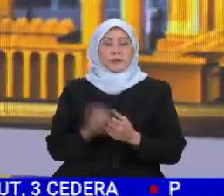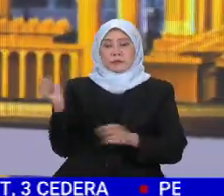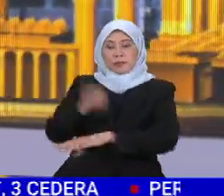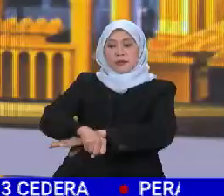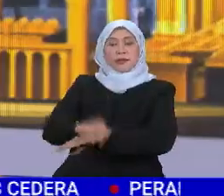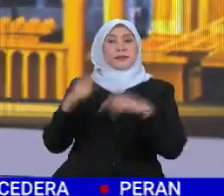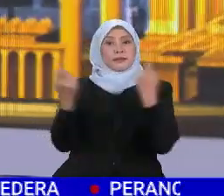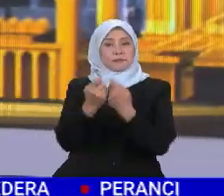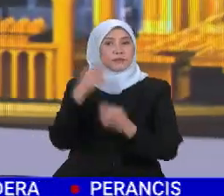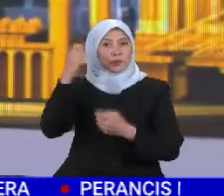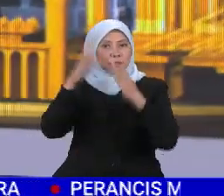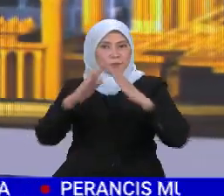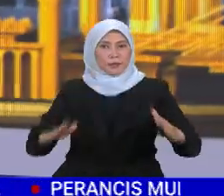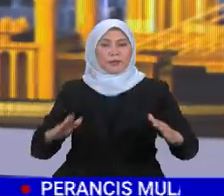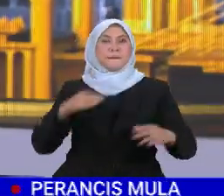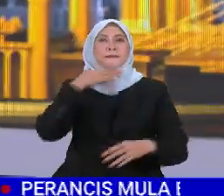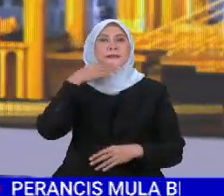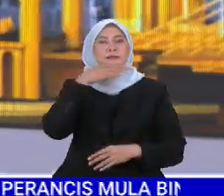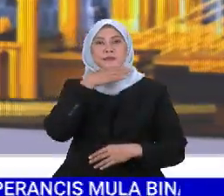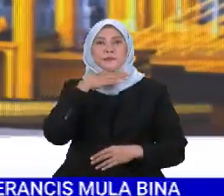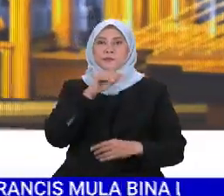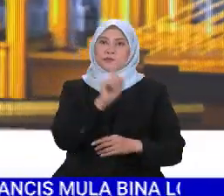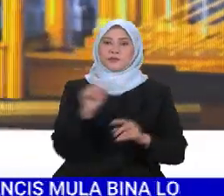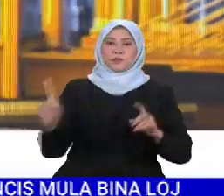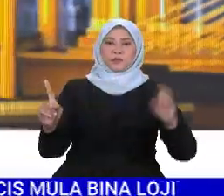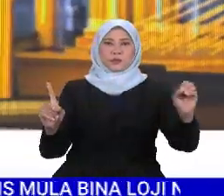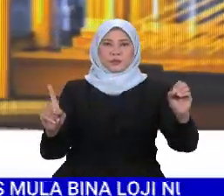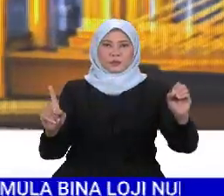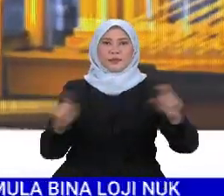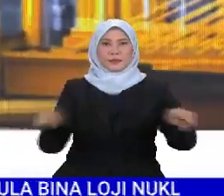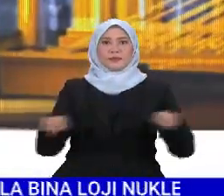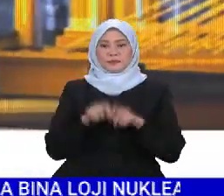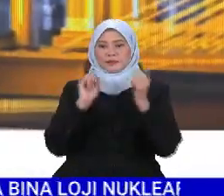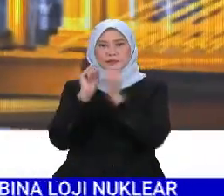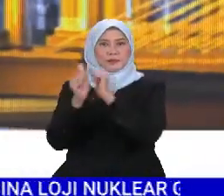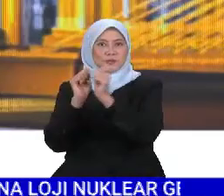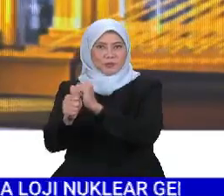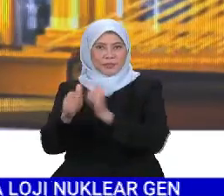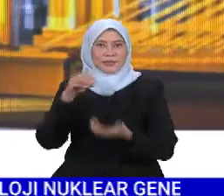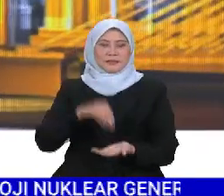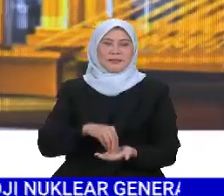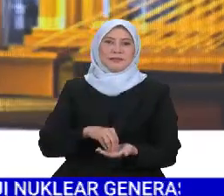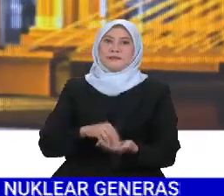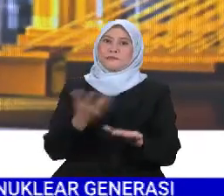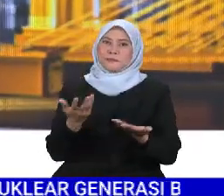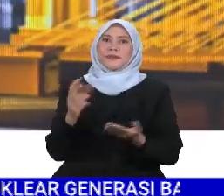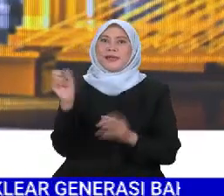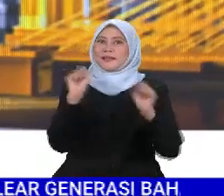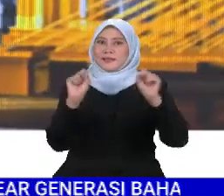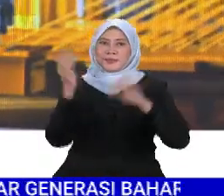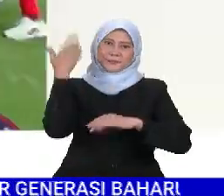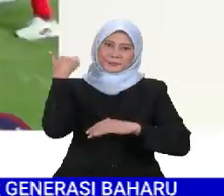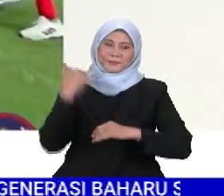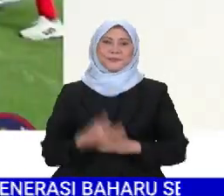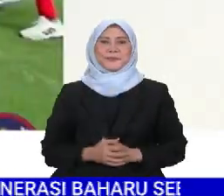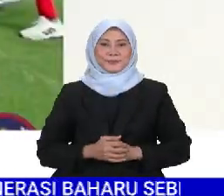menewaskan pasukan tuan rumah Belgium A dengan keputusan 1-0 di Sport Centrum Wills Creek Plain di Antwerp pada Selasa.